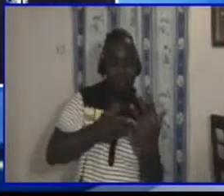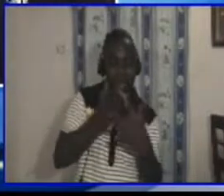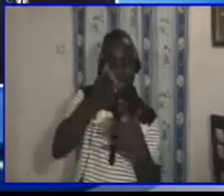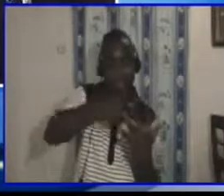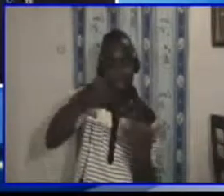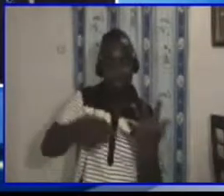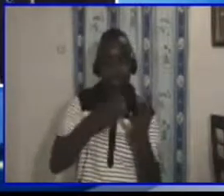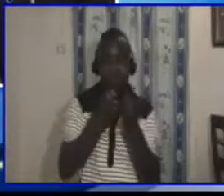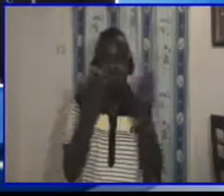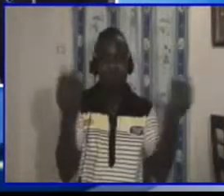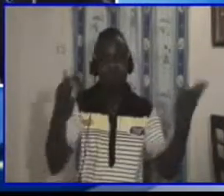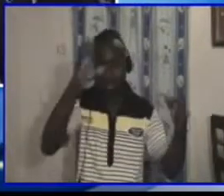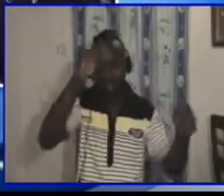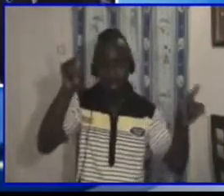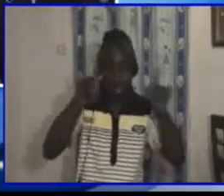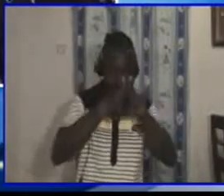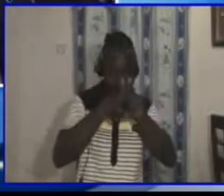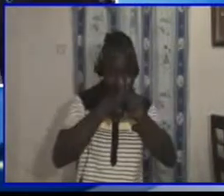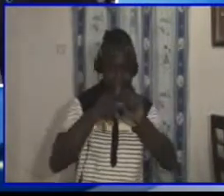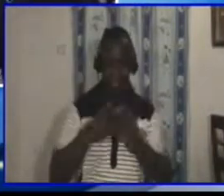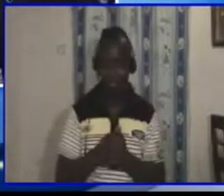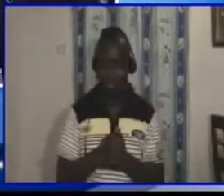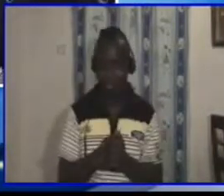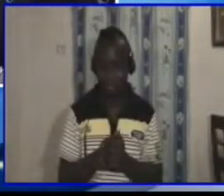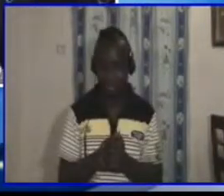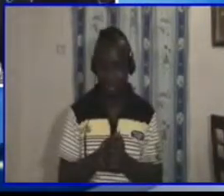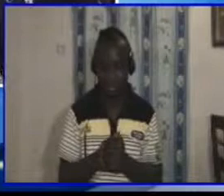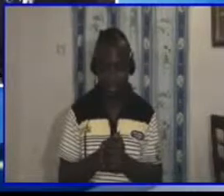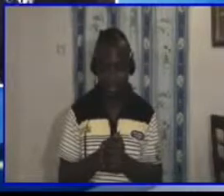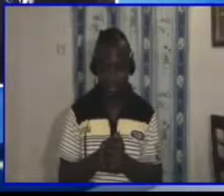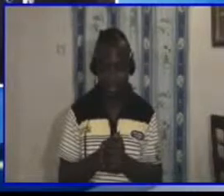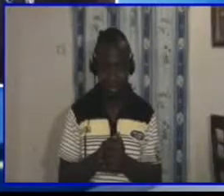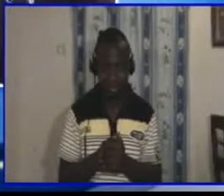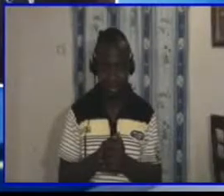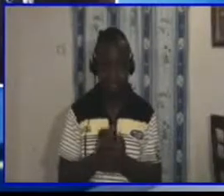egli è il primogenito in mezza molti fratelli